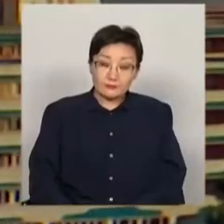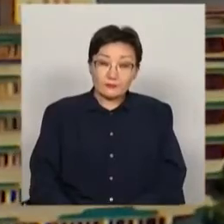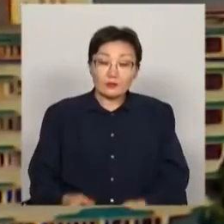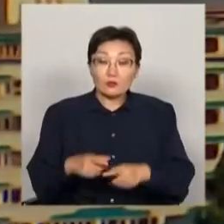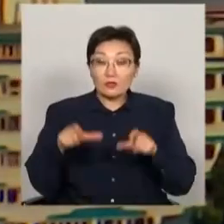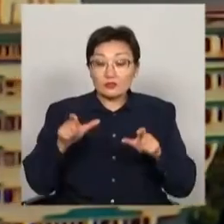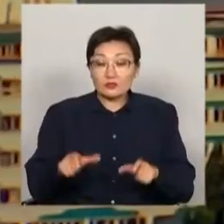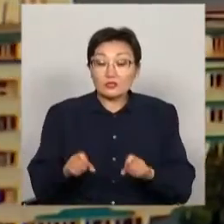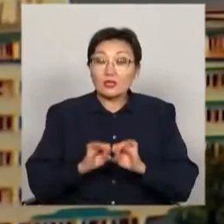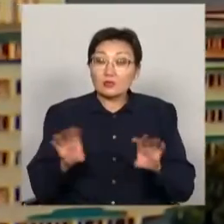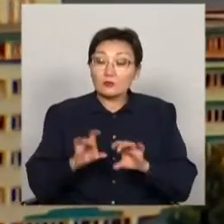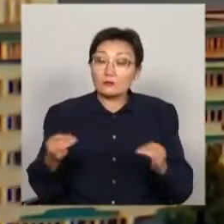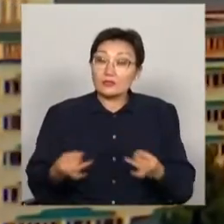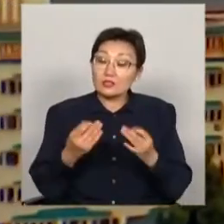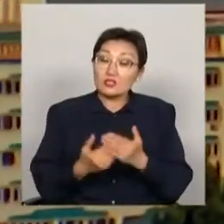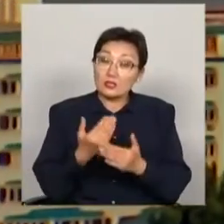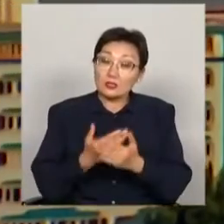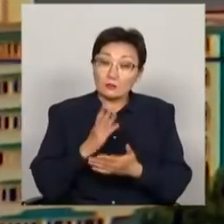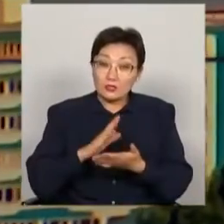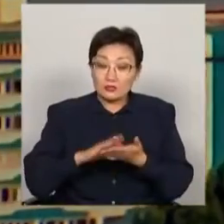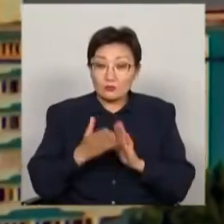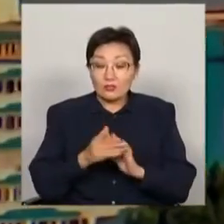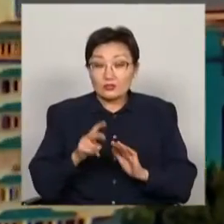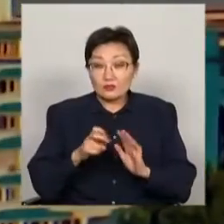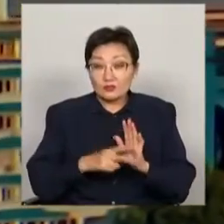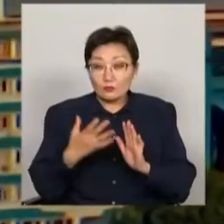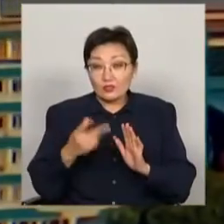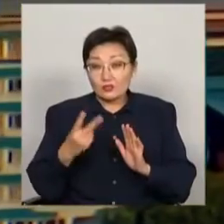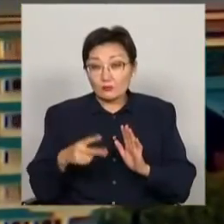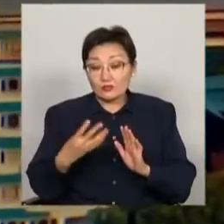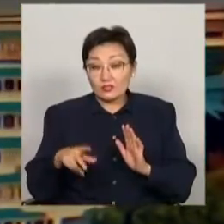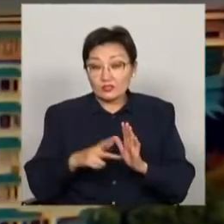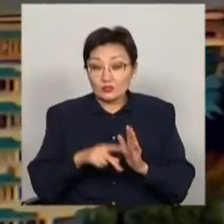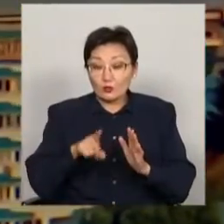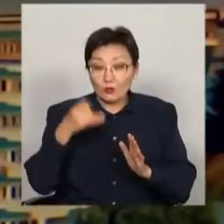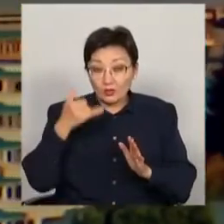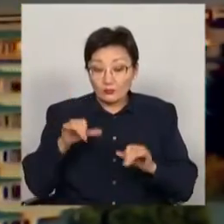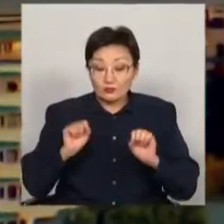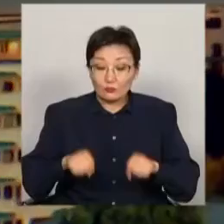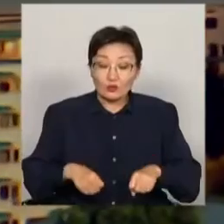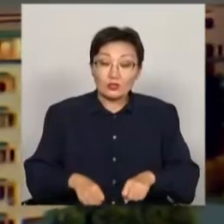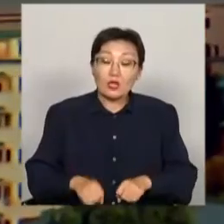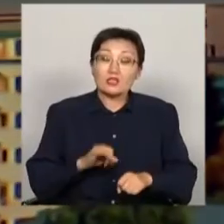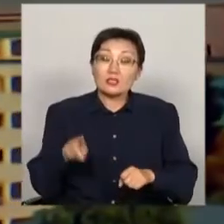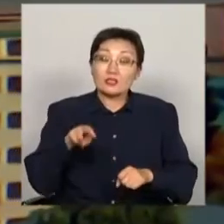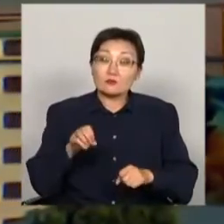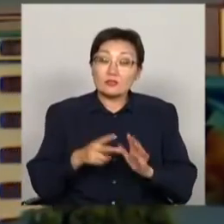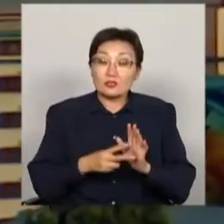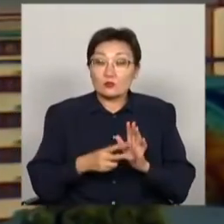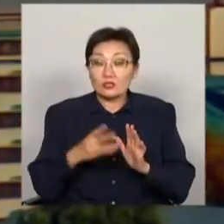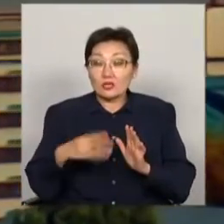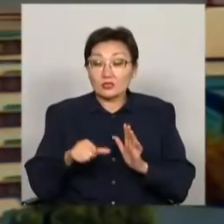Құрметті көрермен, бөлісері қызықты ақпар болса редакциямыздың 275-20-48 нөміріне хабарласыңыздар. Сондай-ақ